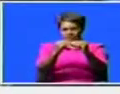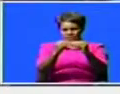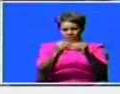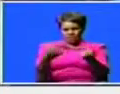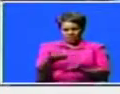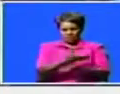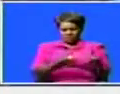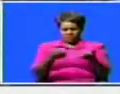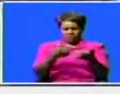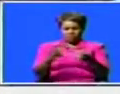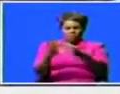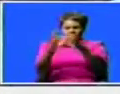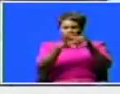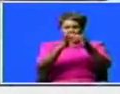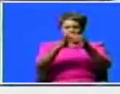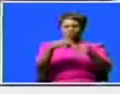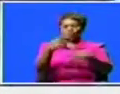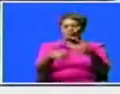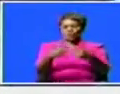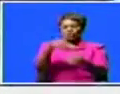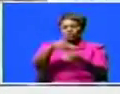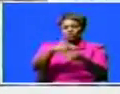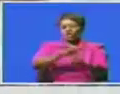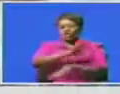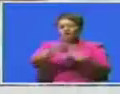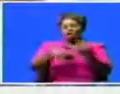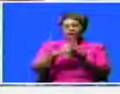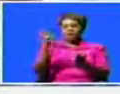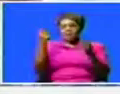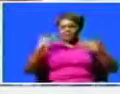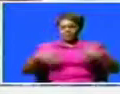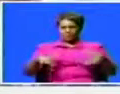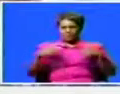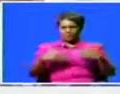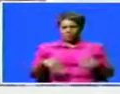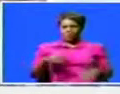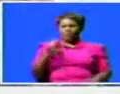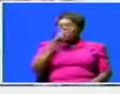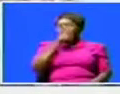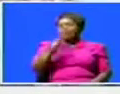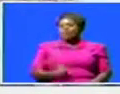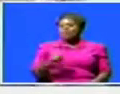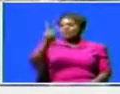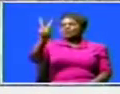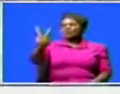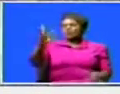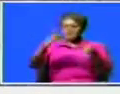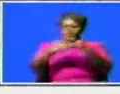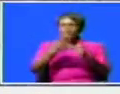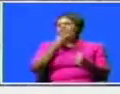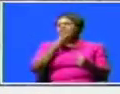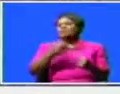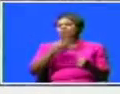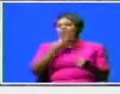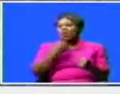uchumi na umoja uendelee kudumu baina ya kila Mkenya mzalendo. Kariuki, mwenye umri wa miaka 28,